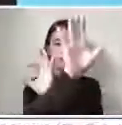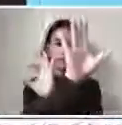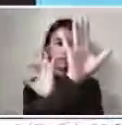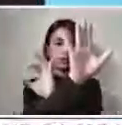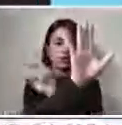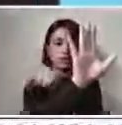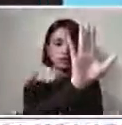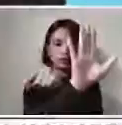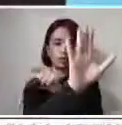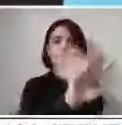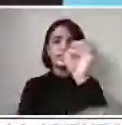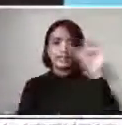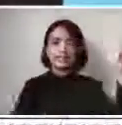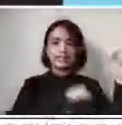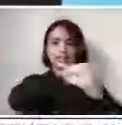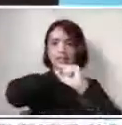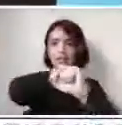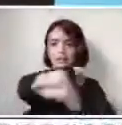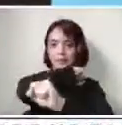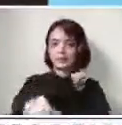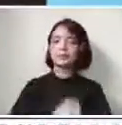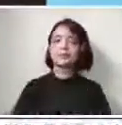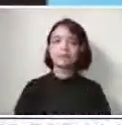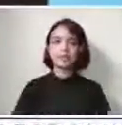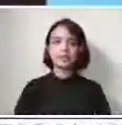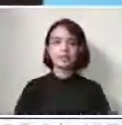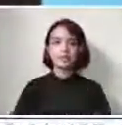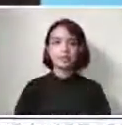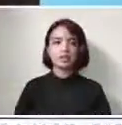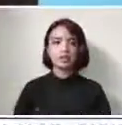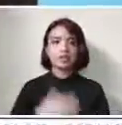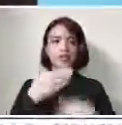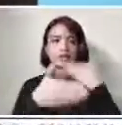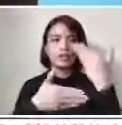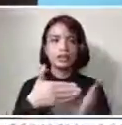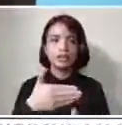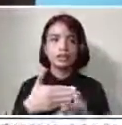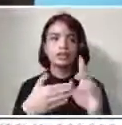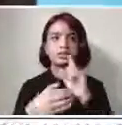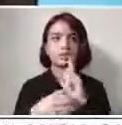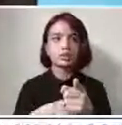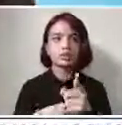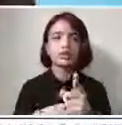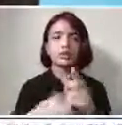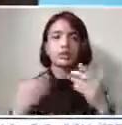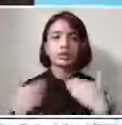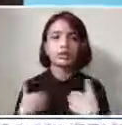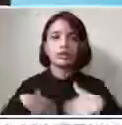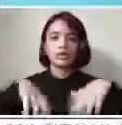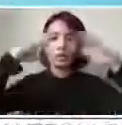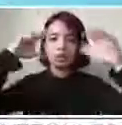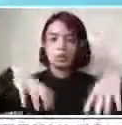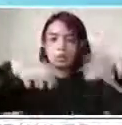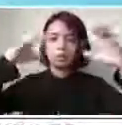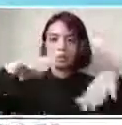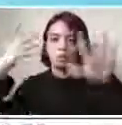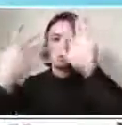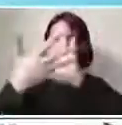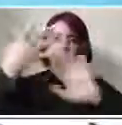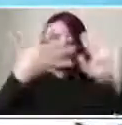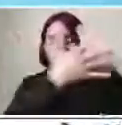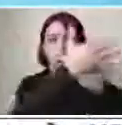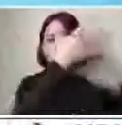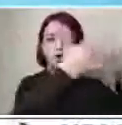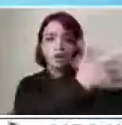at maulan naman sa Bicol Region dahil naman sa epekto ng trough o yung cloud extension ng low pressure area. Dito sa Metro Manila,